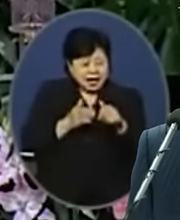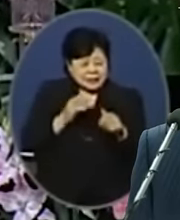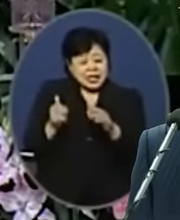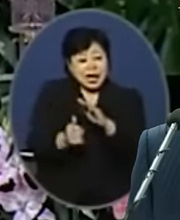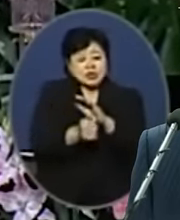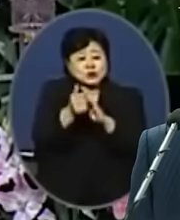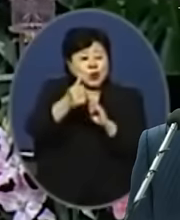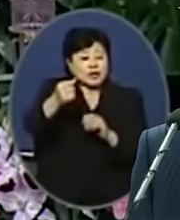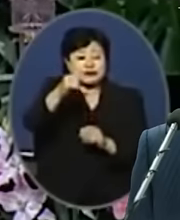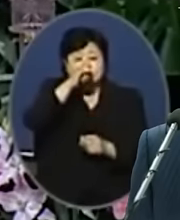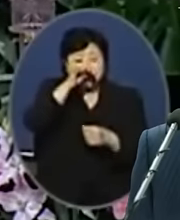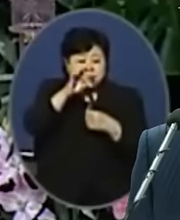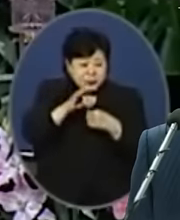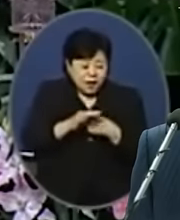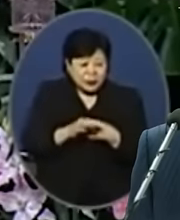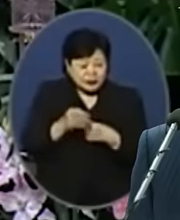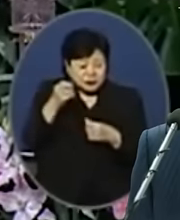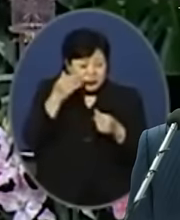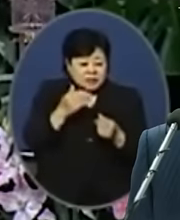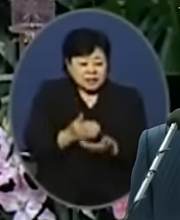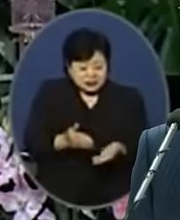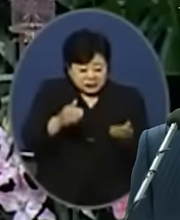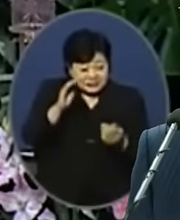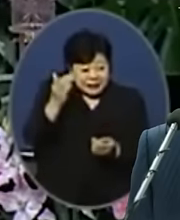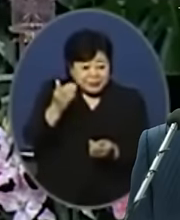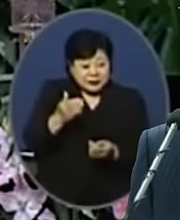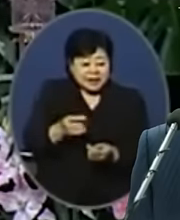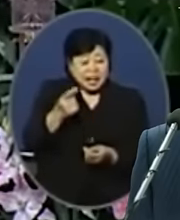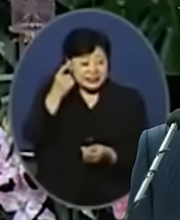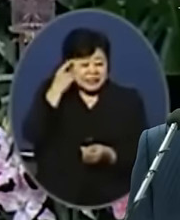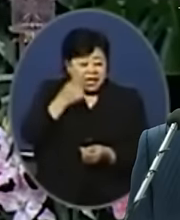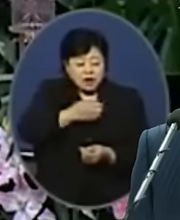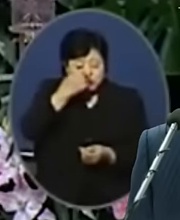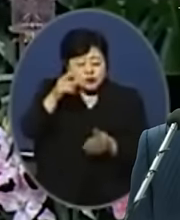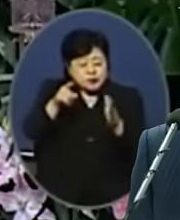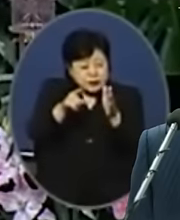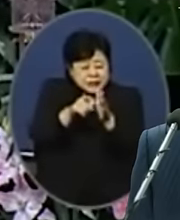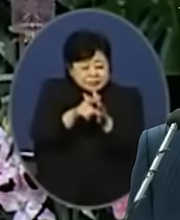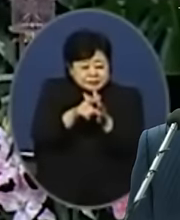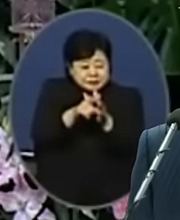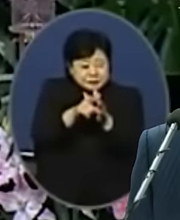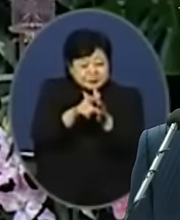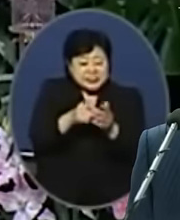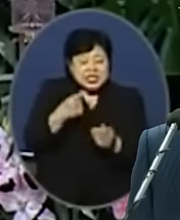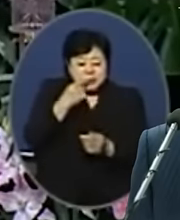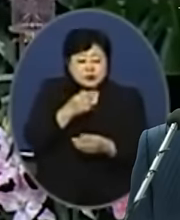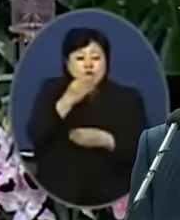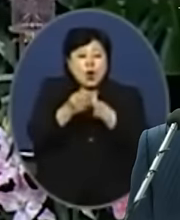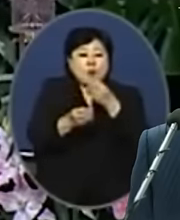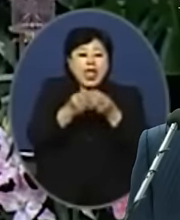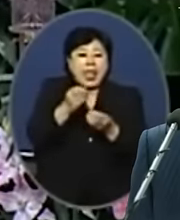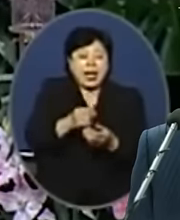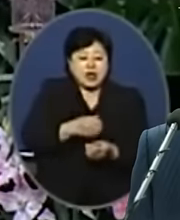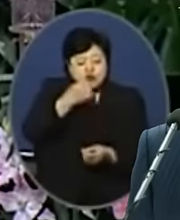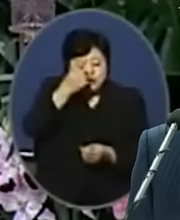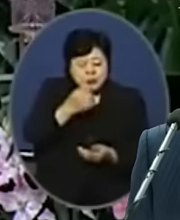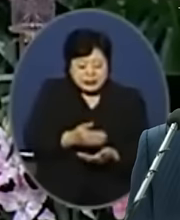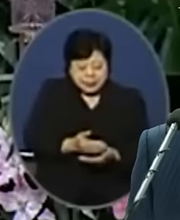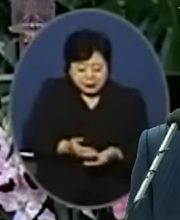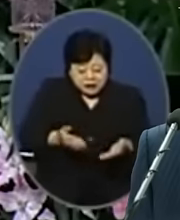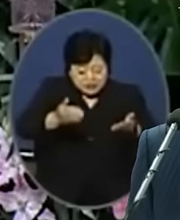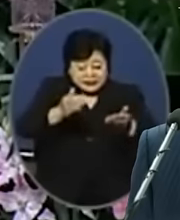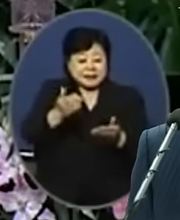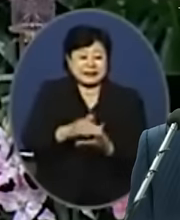간절한 소원을 가지고 있으면 그것이 성령의 그릇인 것입니다. 생각과 꿈과 믿음과 입술의 고백은 꿈을 담는